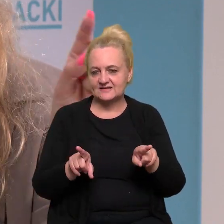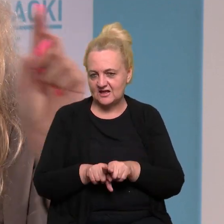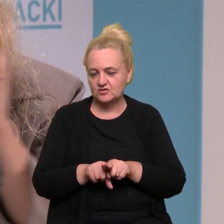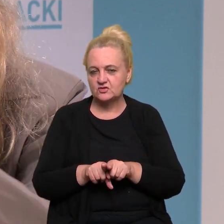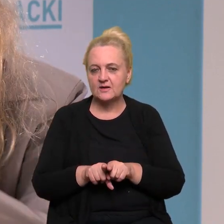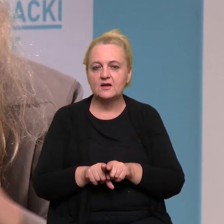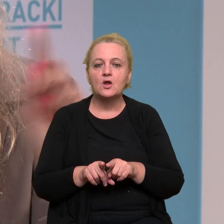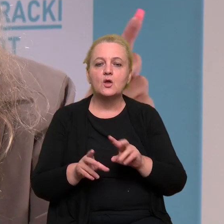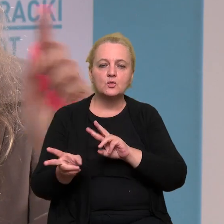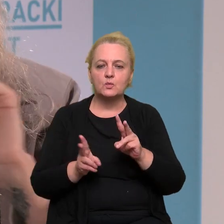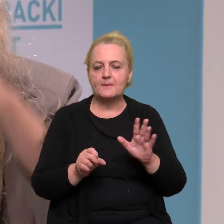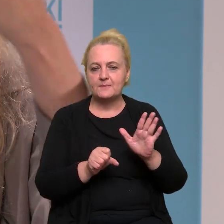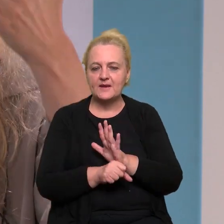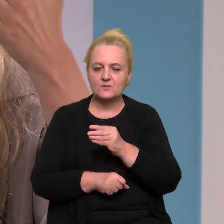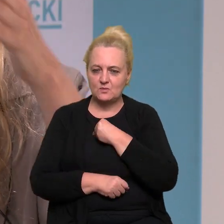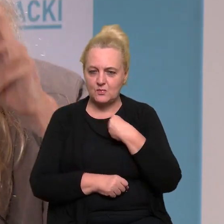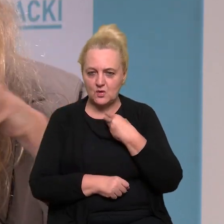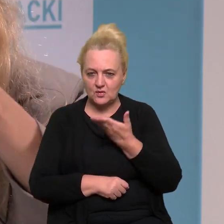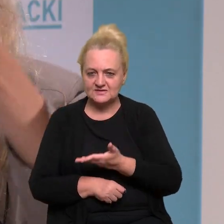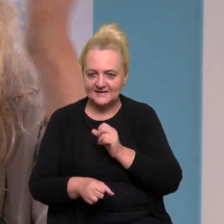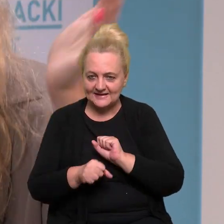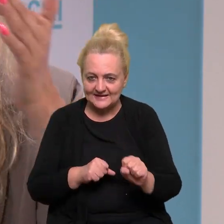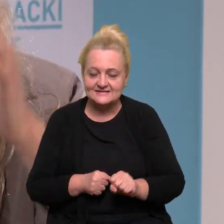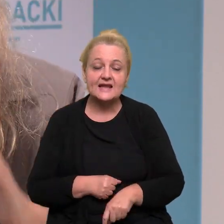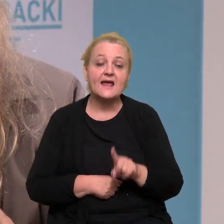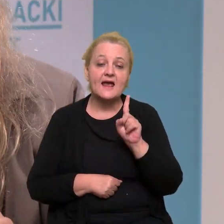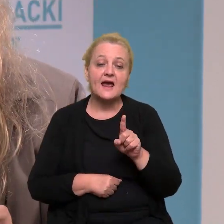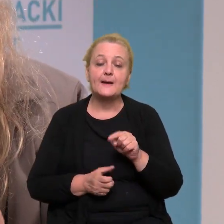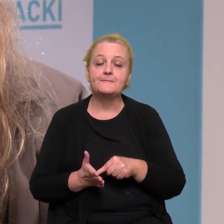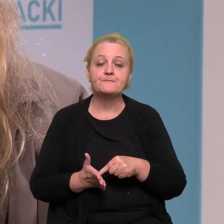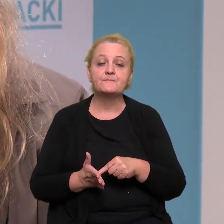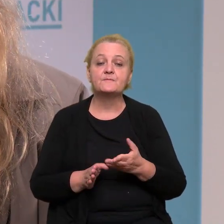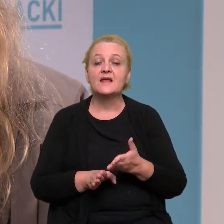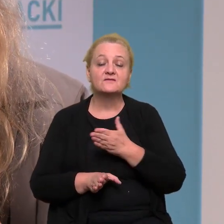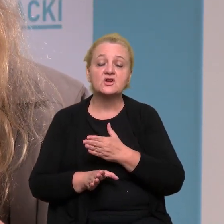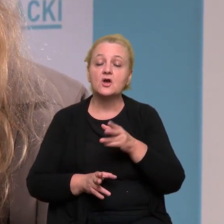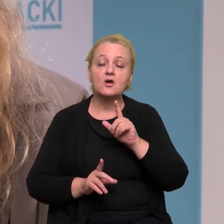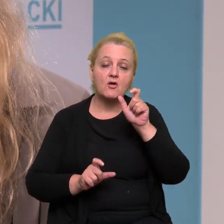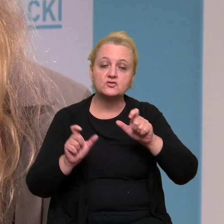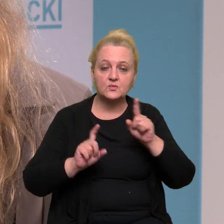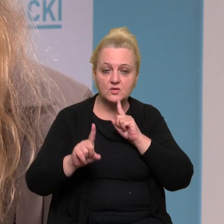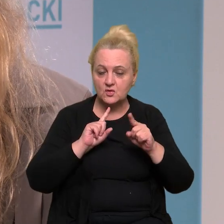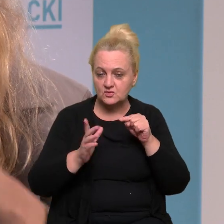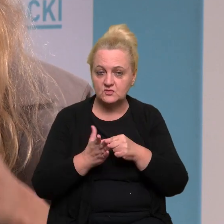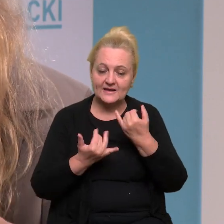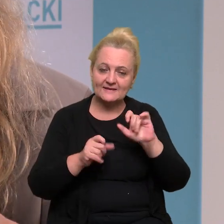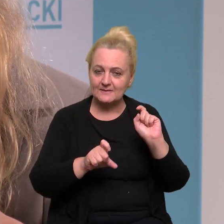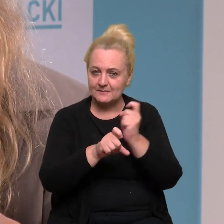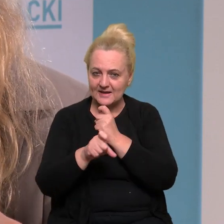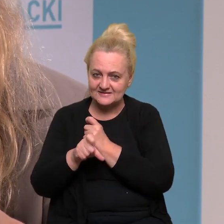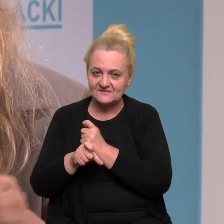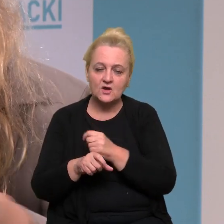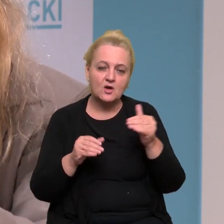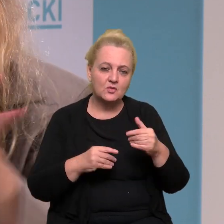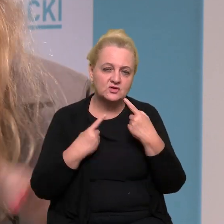pierwsze pełne tłumaczenie na polski, ale kiedy się z innymi rozmawiało osobami z innych krajów,